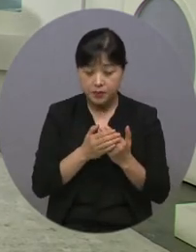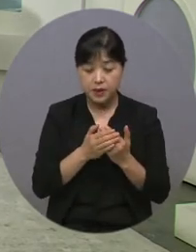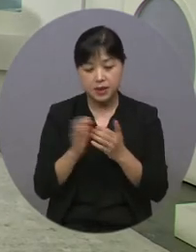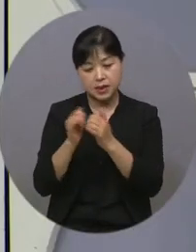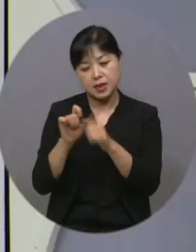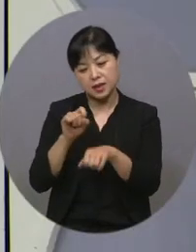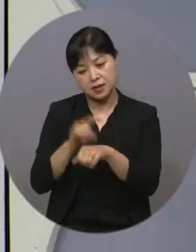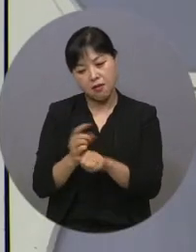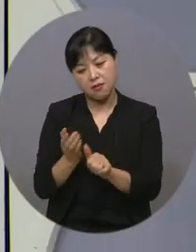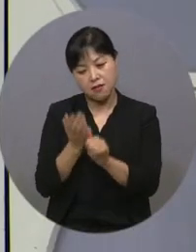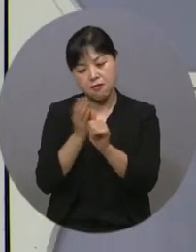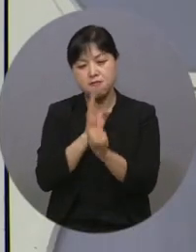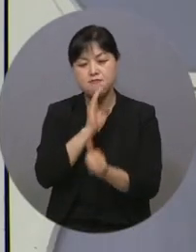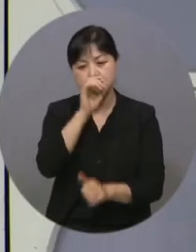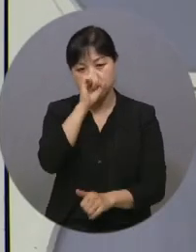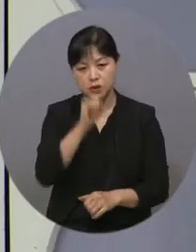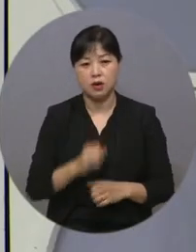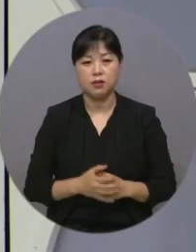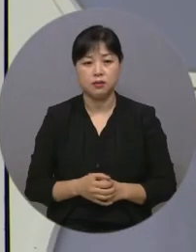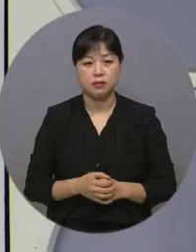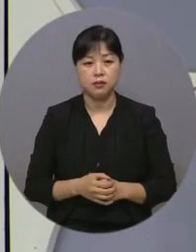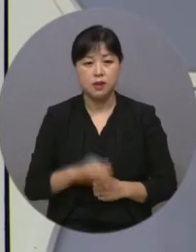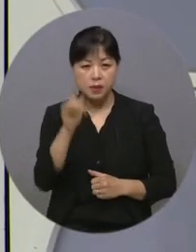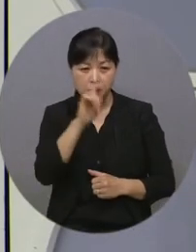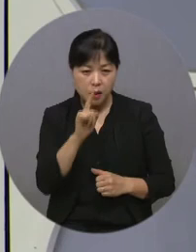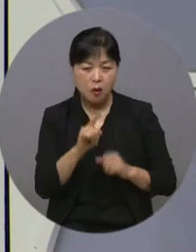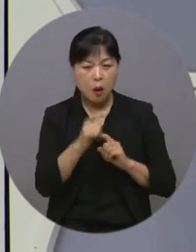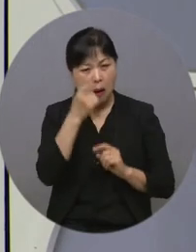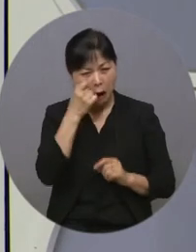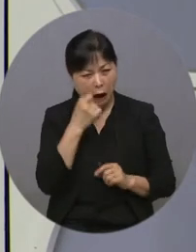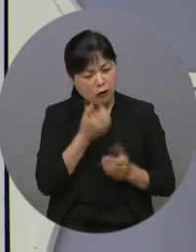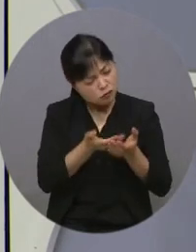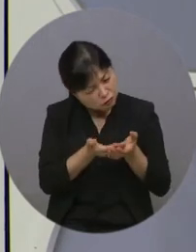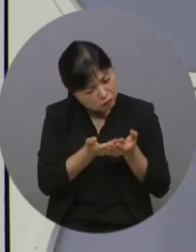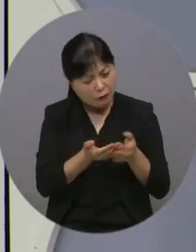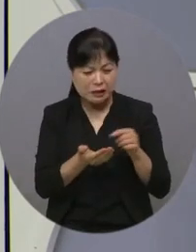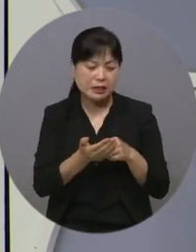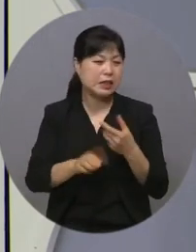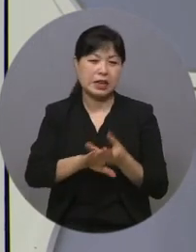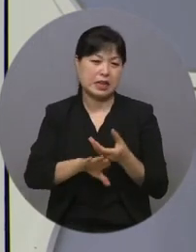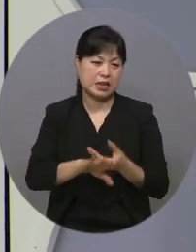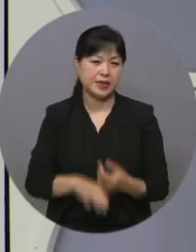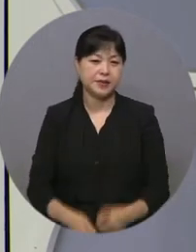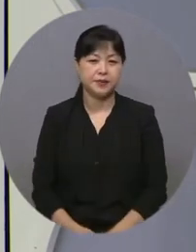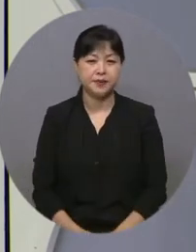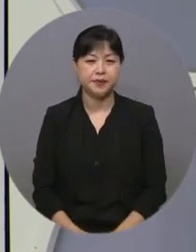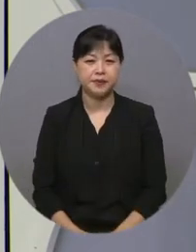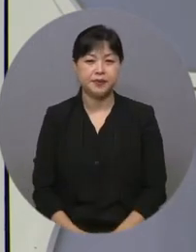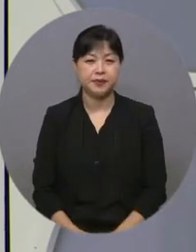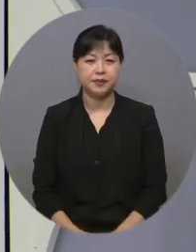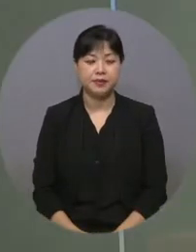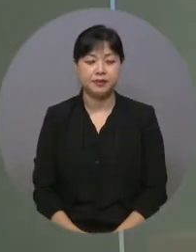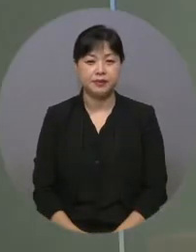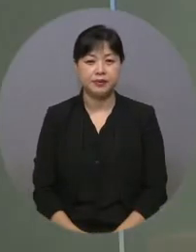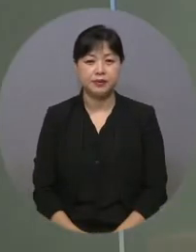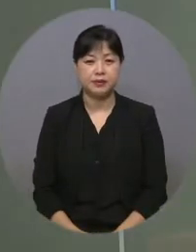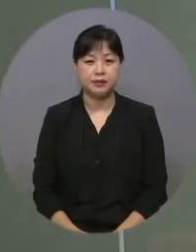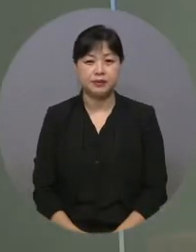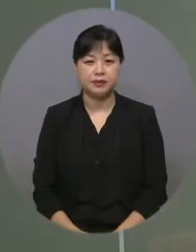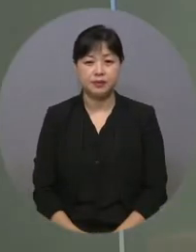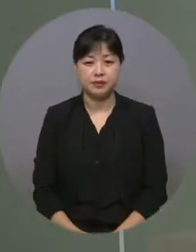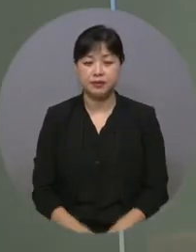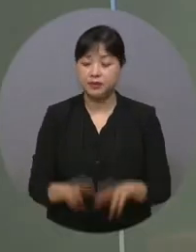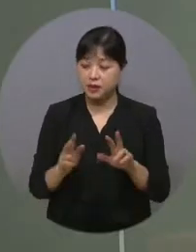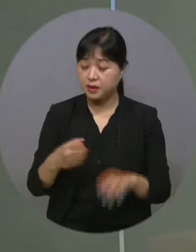참 좋은 것입니다. 그건 비굴하고 구걸하는 게 아닙니다. 네. 참 지금